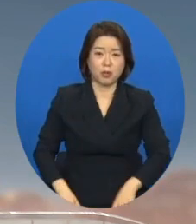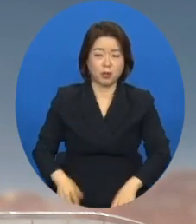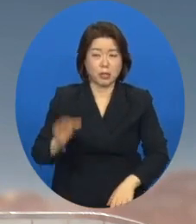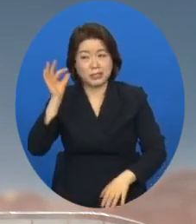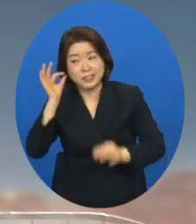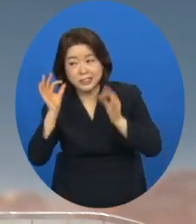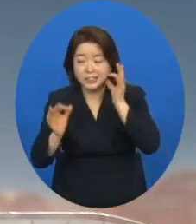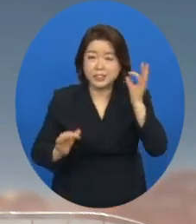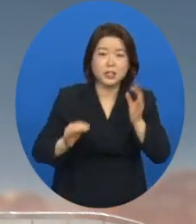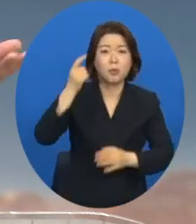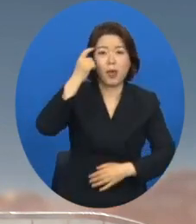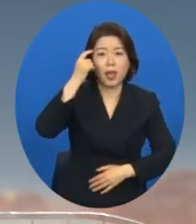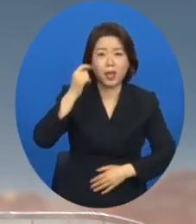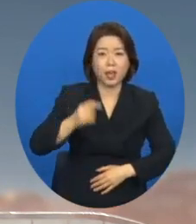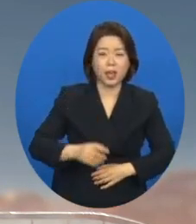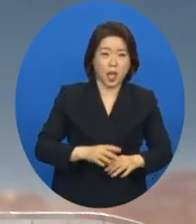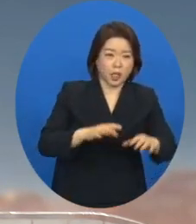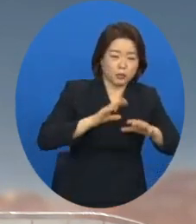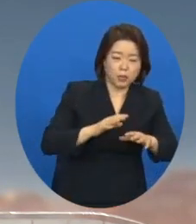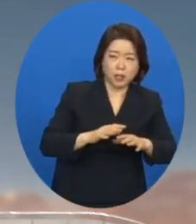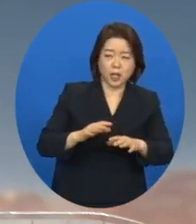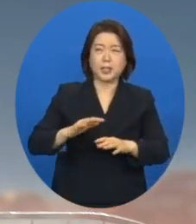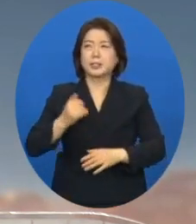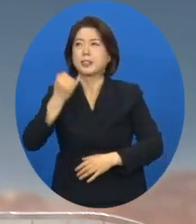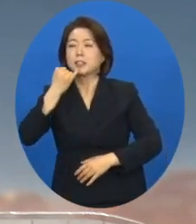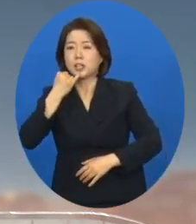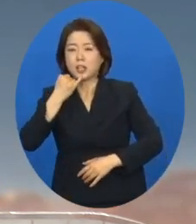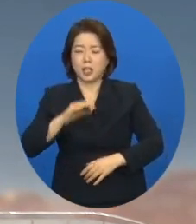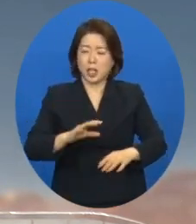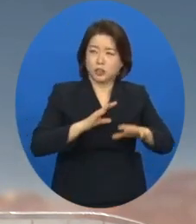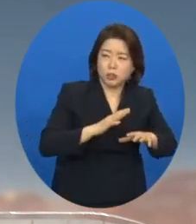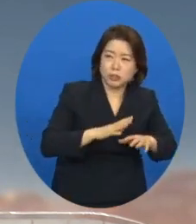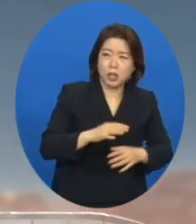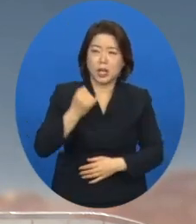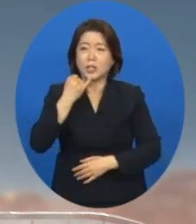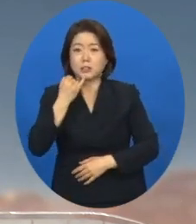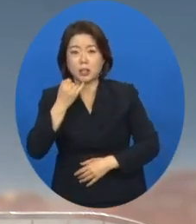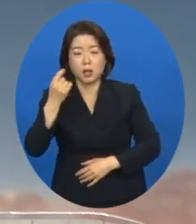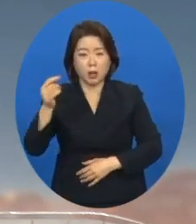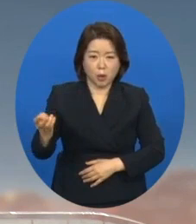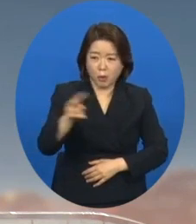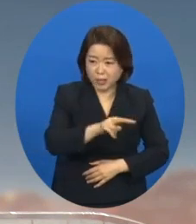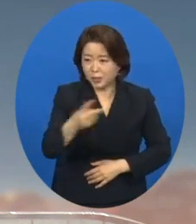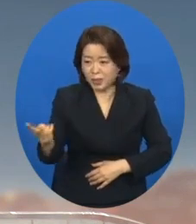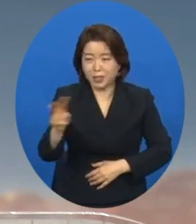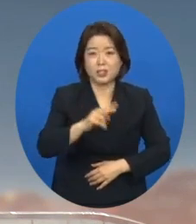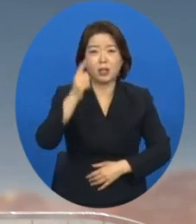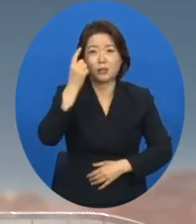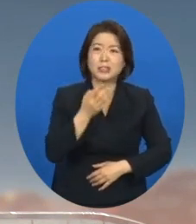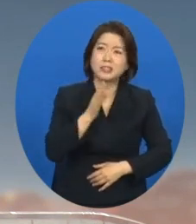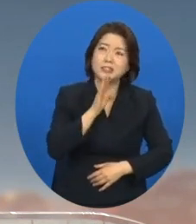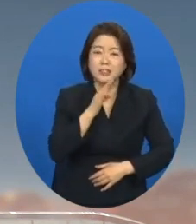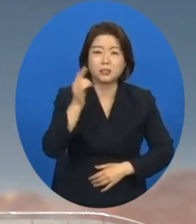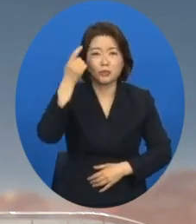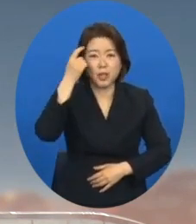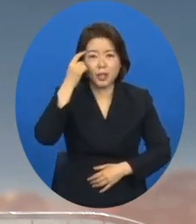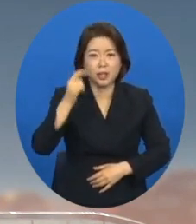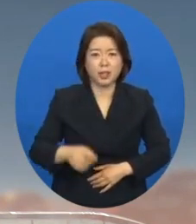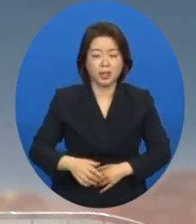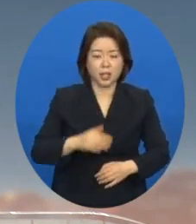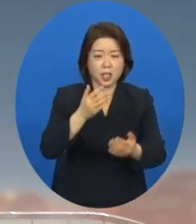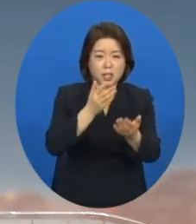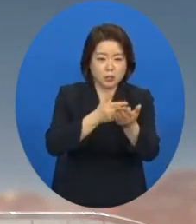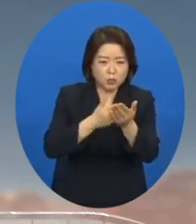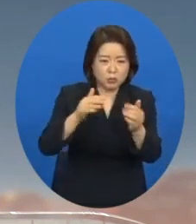흔들린지 아십니까? 두려웠다가 두렵지 않았다가 다시 두려웠다가 왜 왔다 갔다 하는 줄 아세요? 너무 뉴스와 상황에